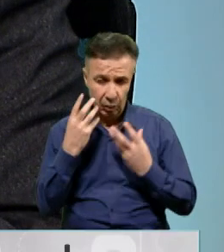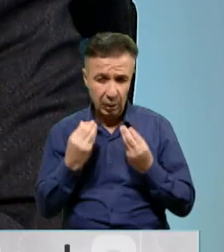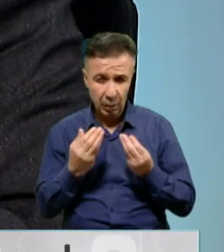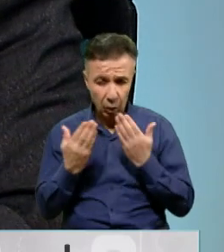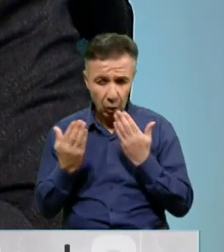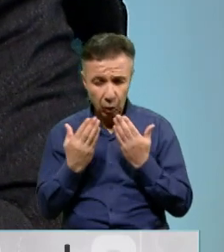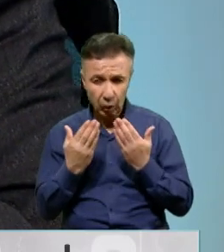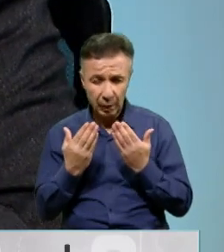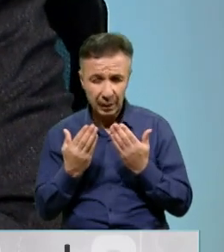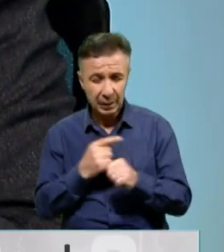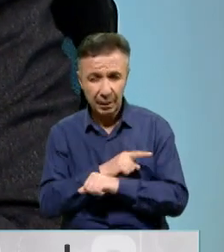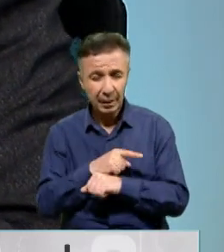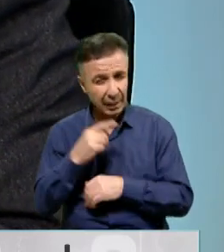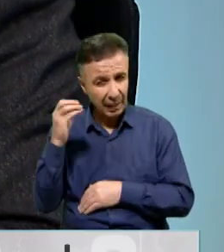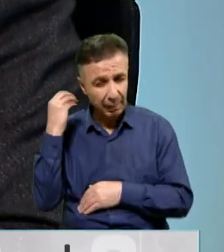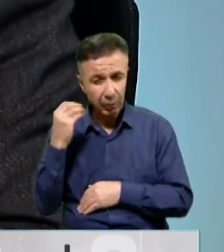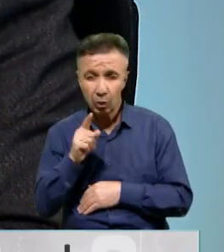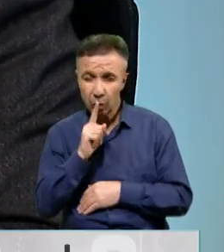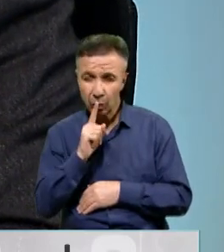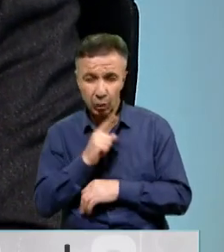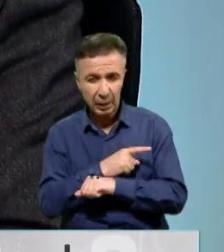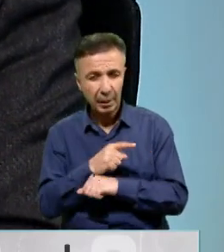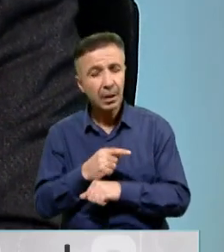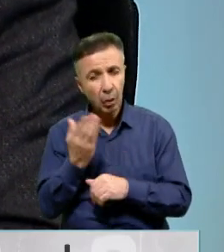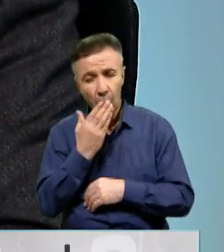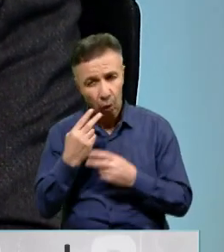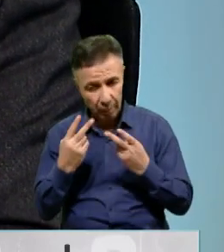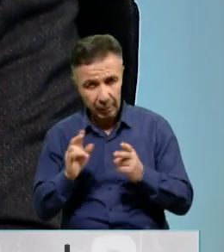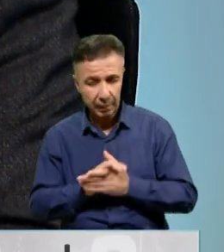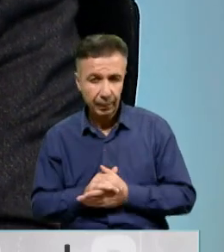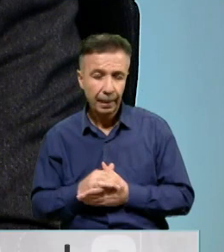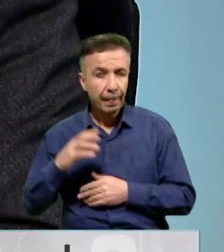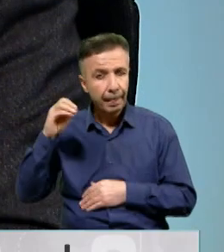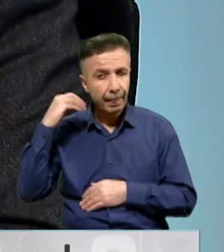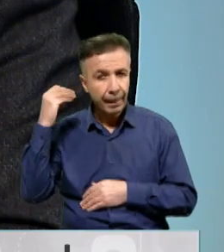okurken, imamın sustuğu zamanlarda okuyabilirler. İmam